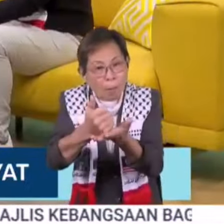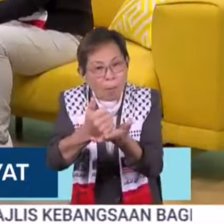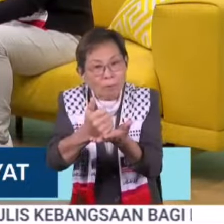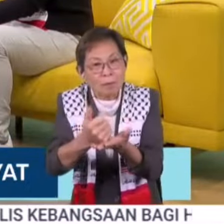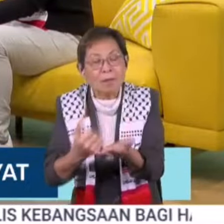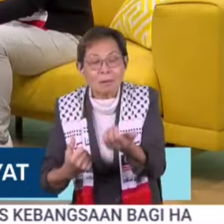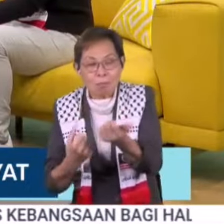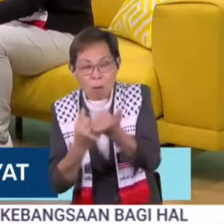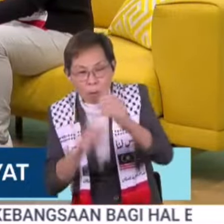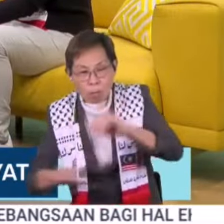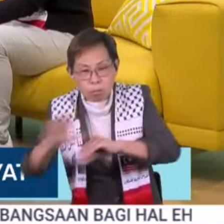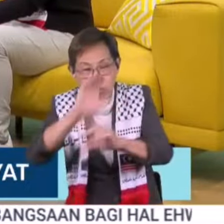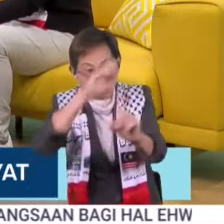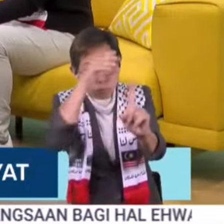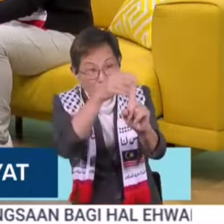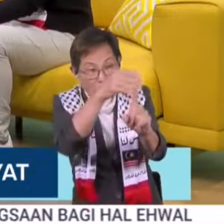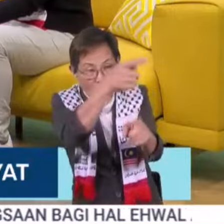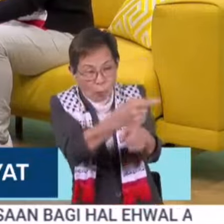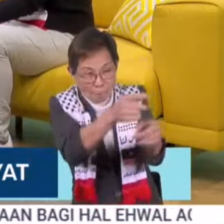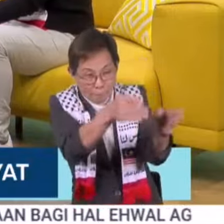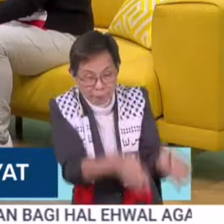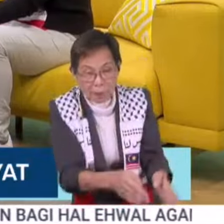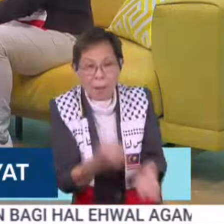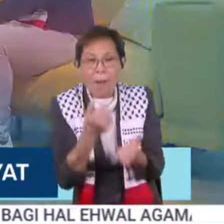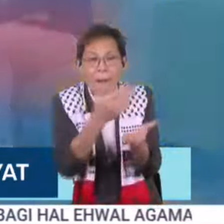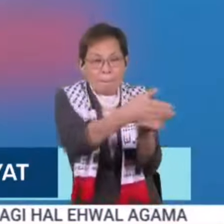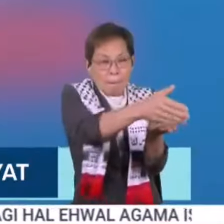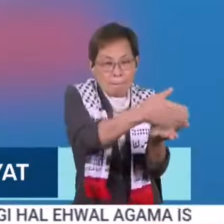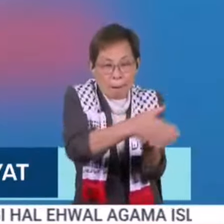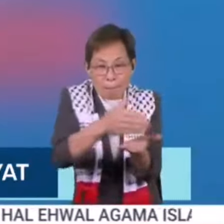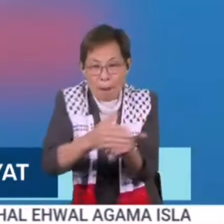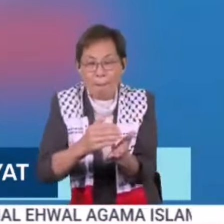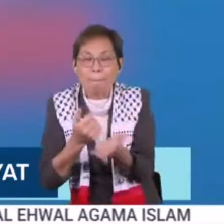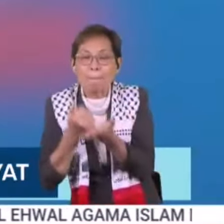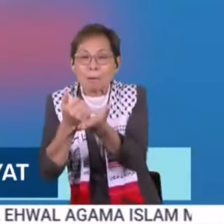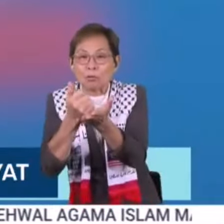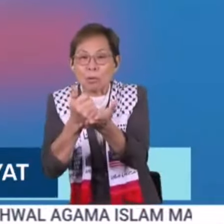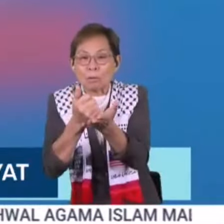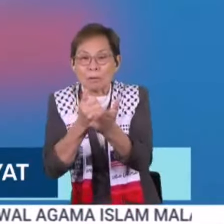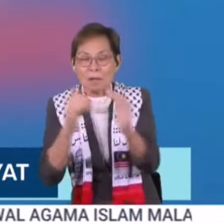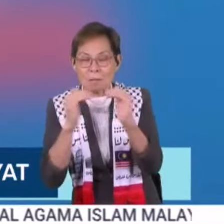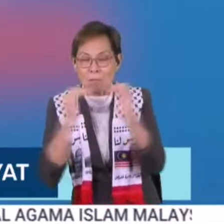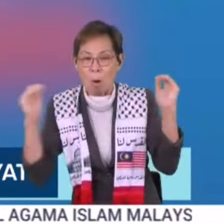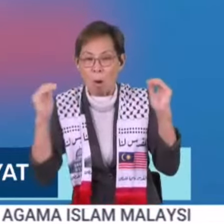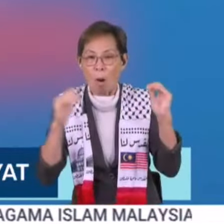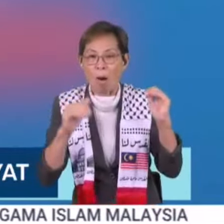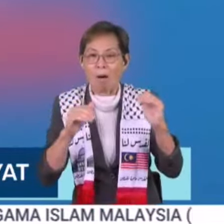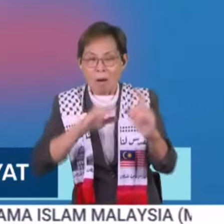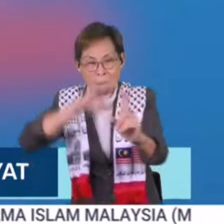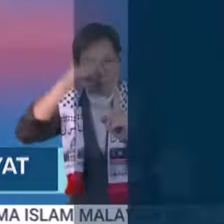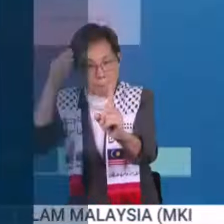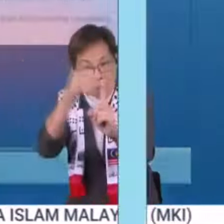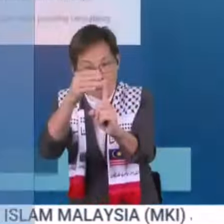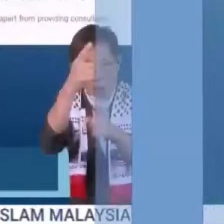bersasar. Ia sekaligus memastikan agihan bantuan yang lebih saksama, bersasar dan menyeluruh.